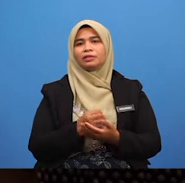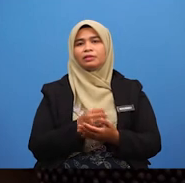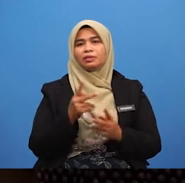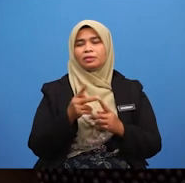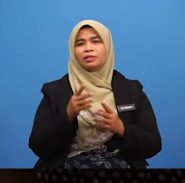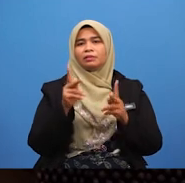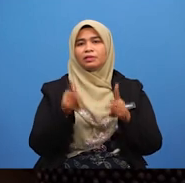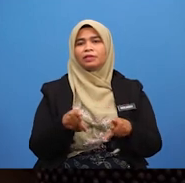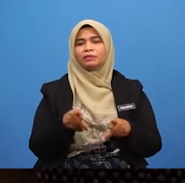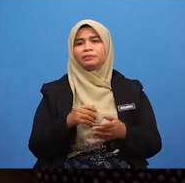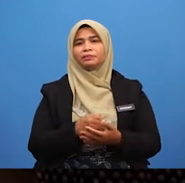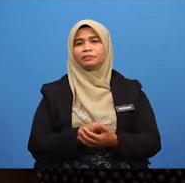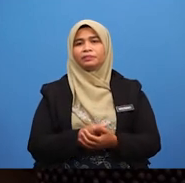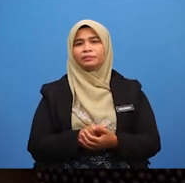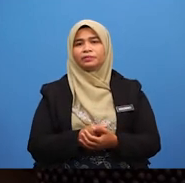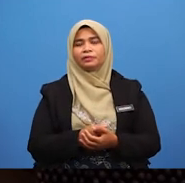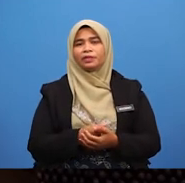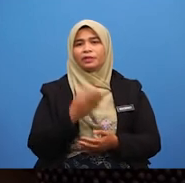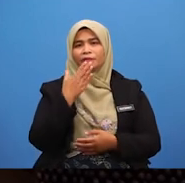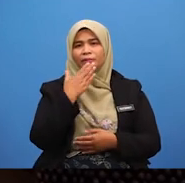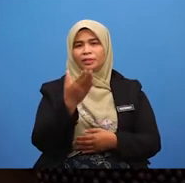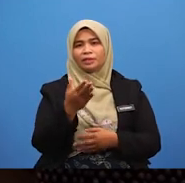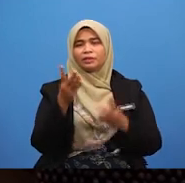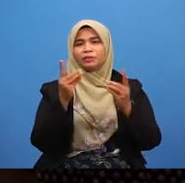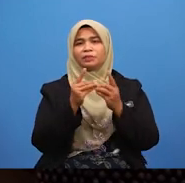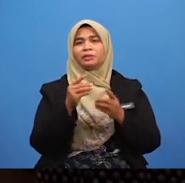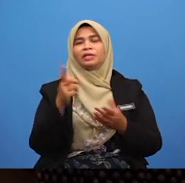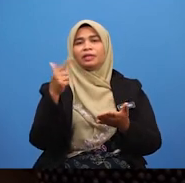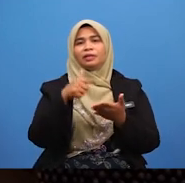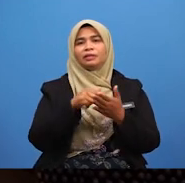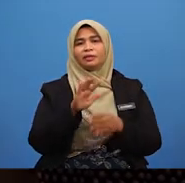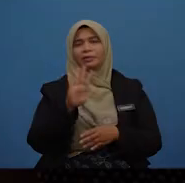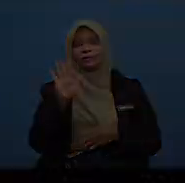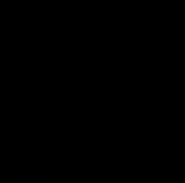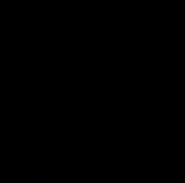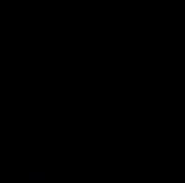di episod seterusnya. Terima kasih. Jumpa lagi. Bye.